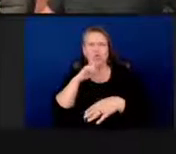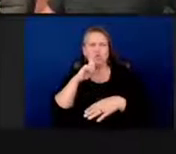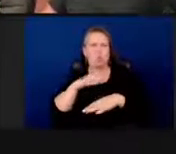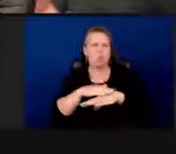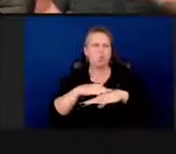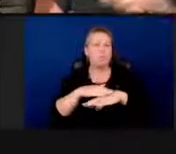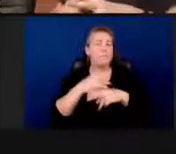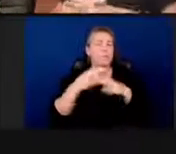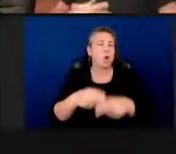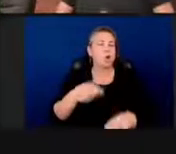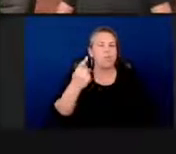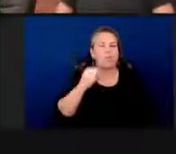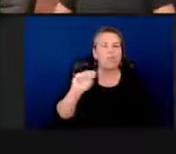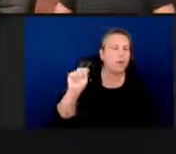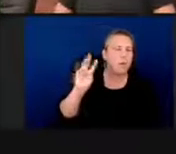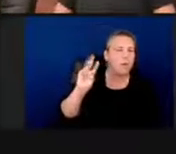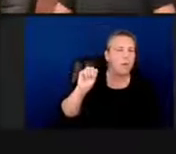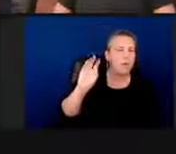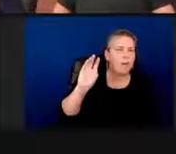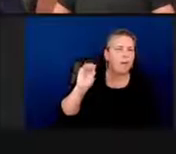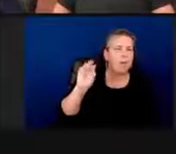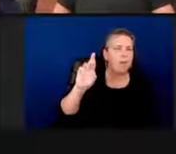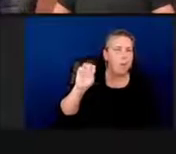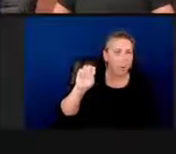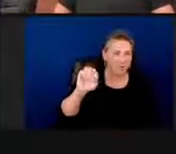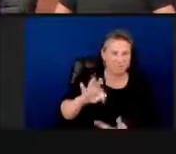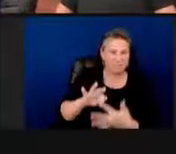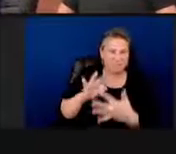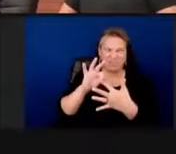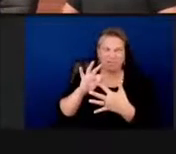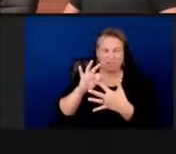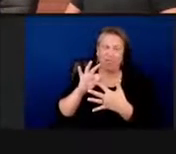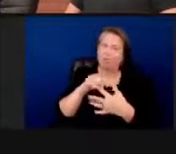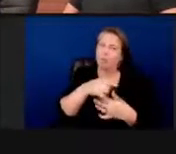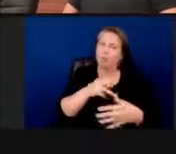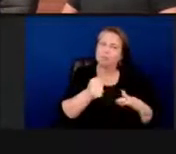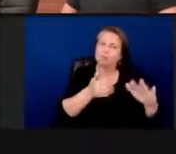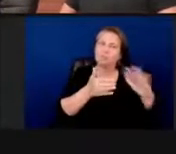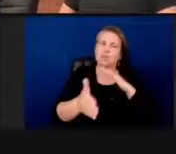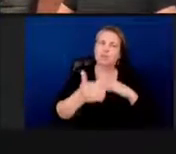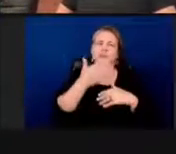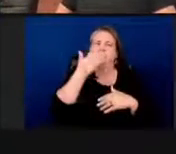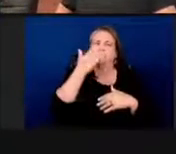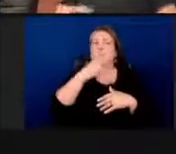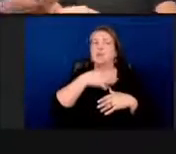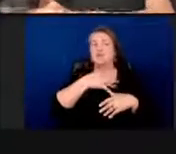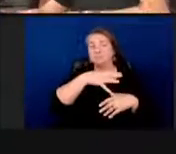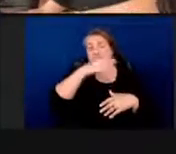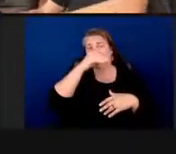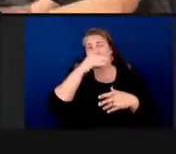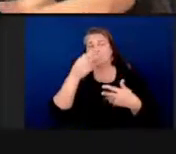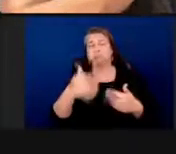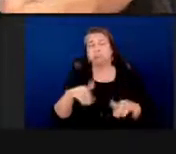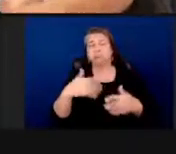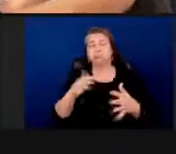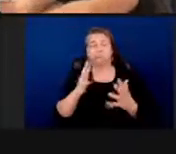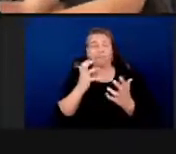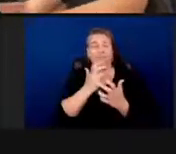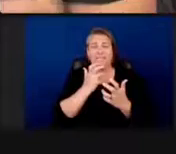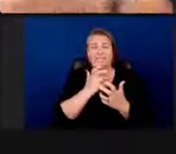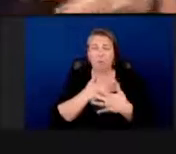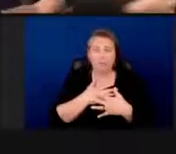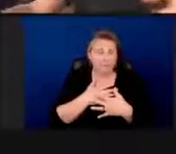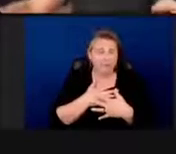بطهو طبخة وطعام مذهل، وكان مذهل